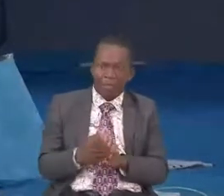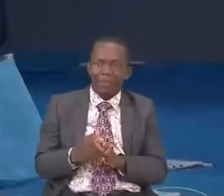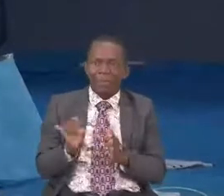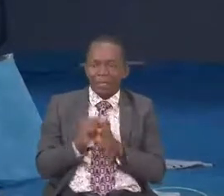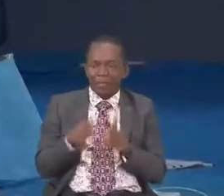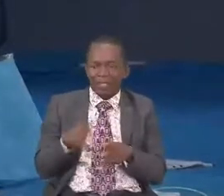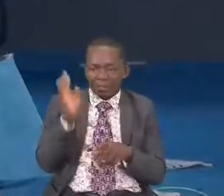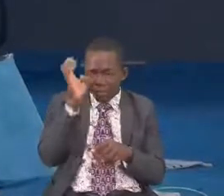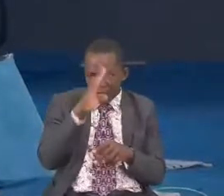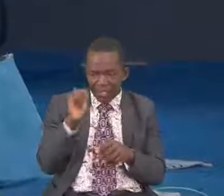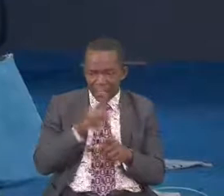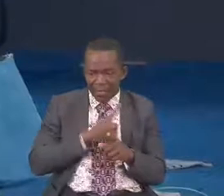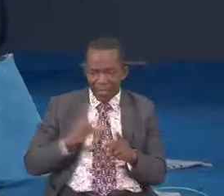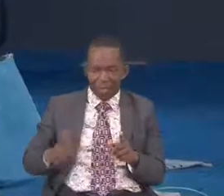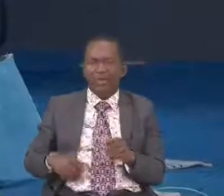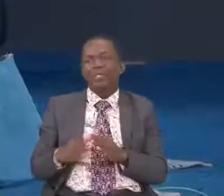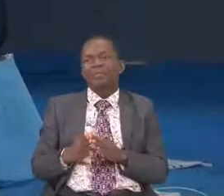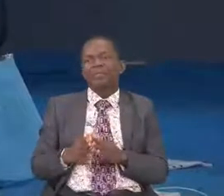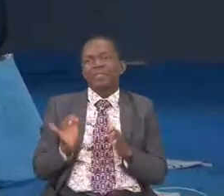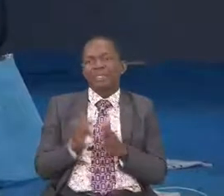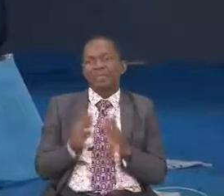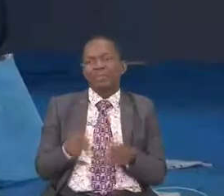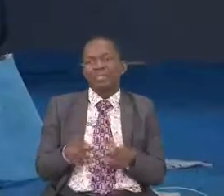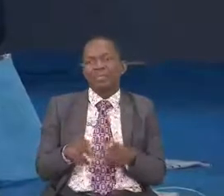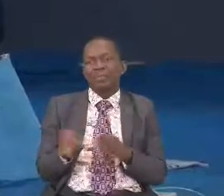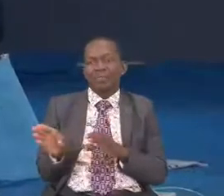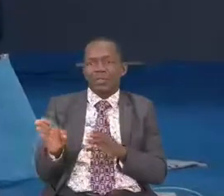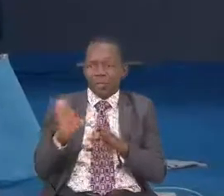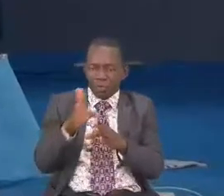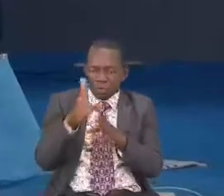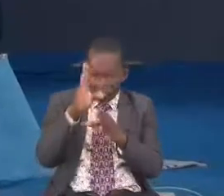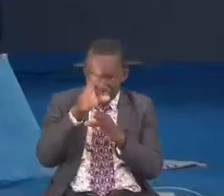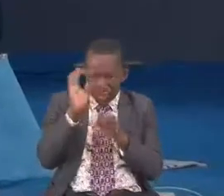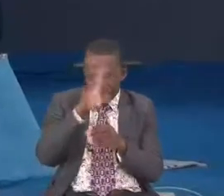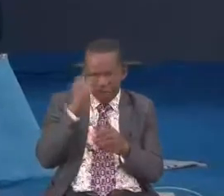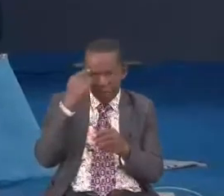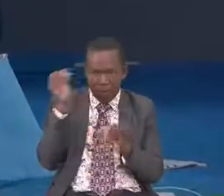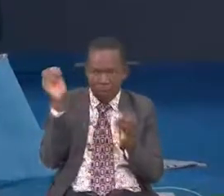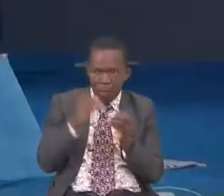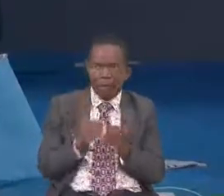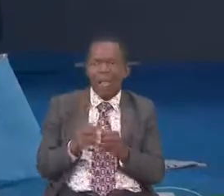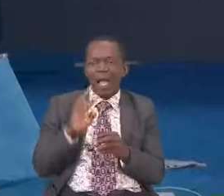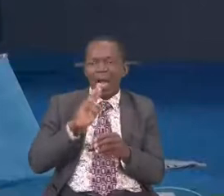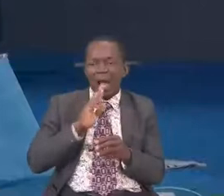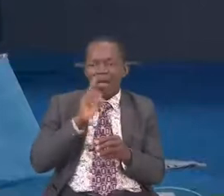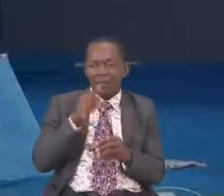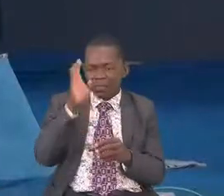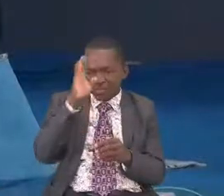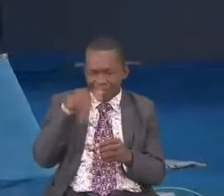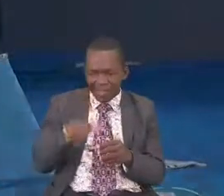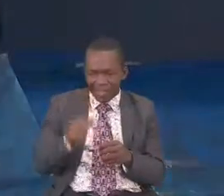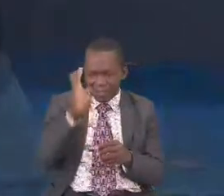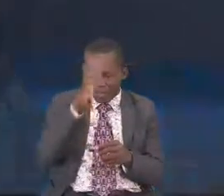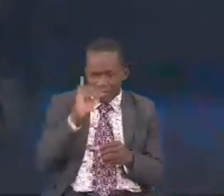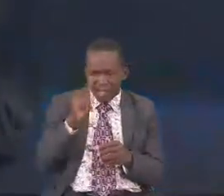recherche du Seigneur pour ce que nous n'avons pas encore eu. Est-ce que toi tu cherches encore le Saint aujourd'hui ou bien à tout moment, oh gloire à Dieu, je suis enfant